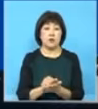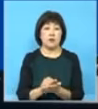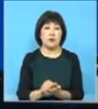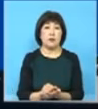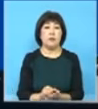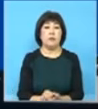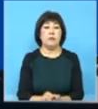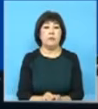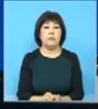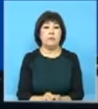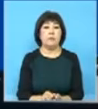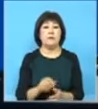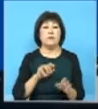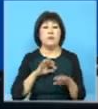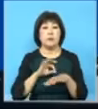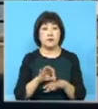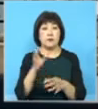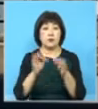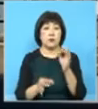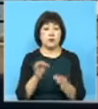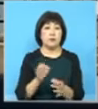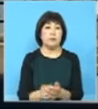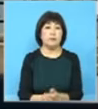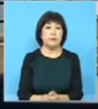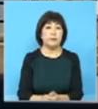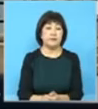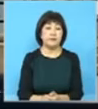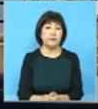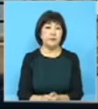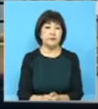допущенных в ходе досудебного производства. Инкара Карашаева, Манжут Магомбетов, Казахстан.